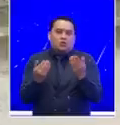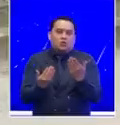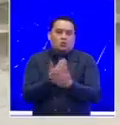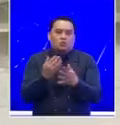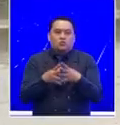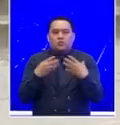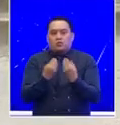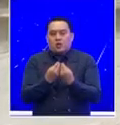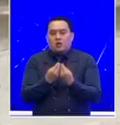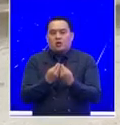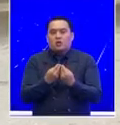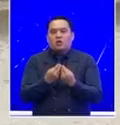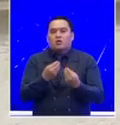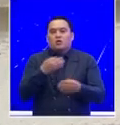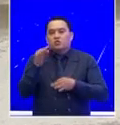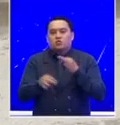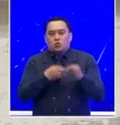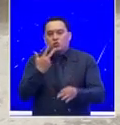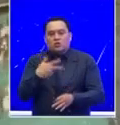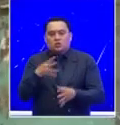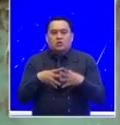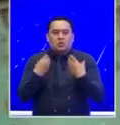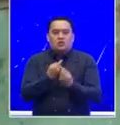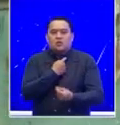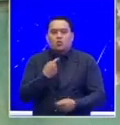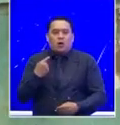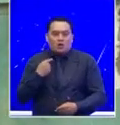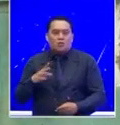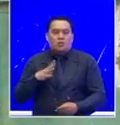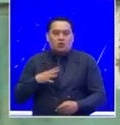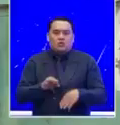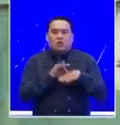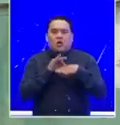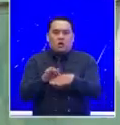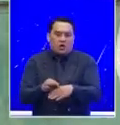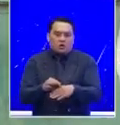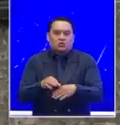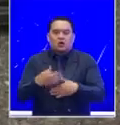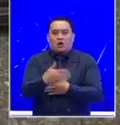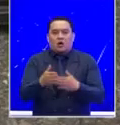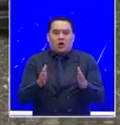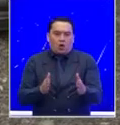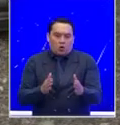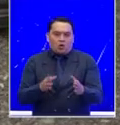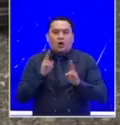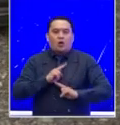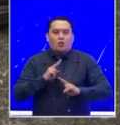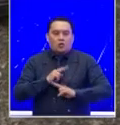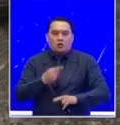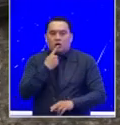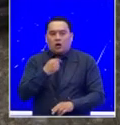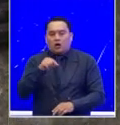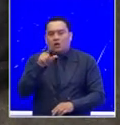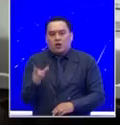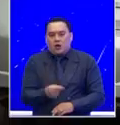нуждающимся гражданам. За истекшие сутки еще 30 семьям областного центра были доставлены продкорзины. Словом, работа у